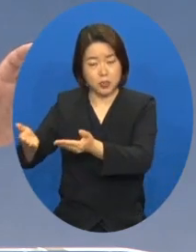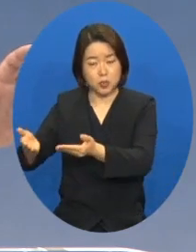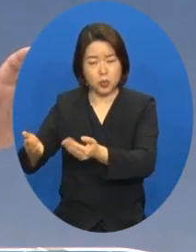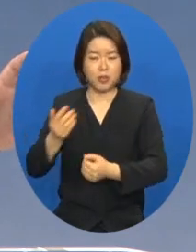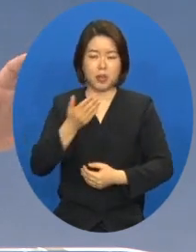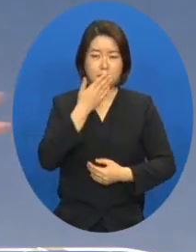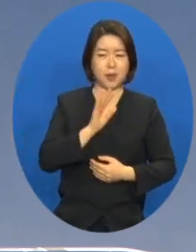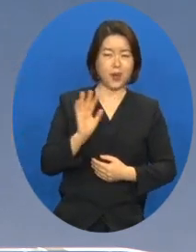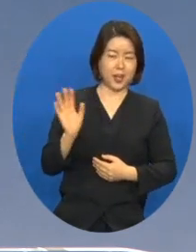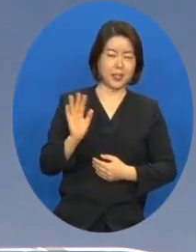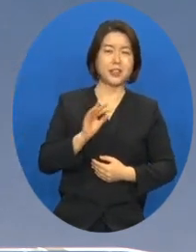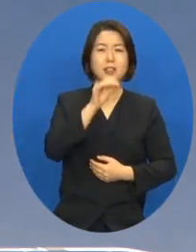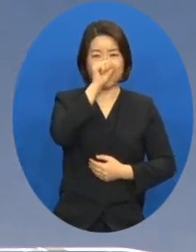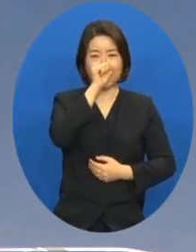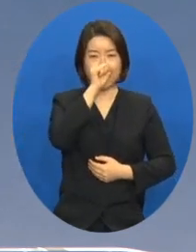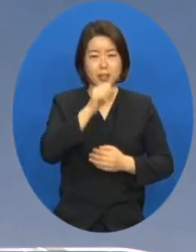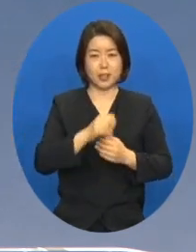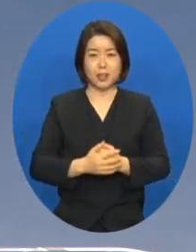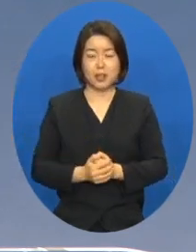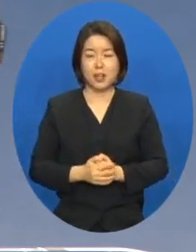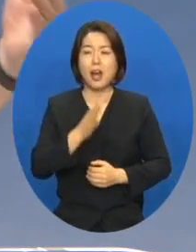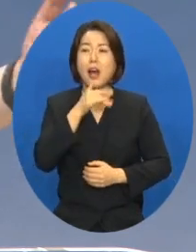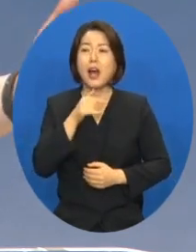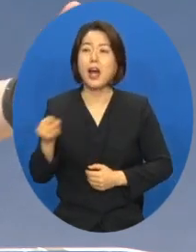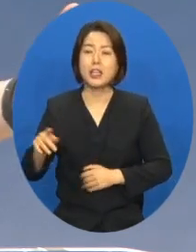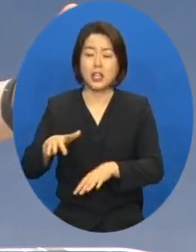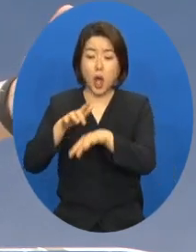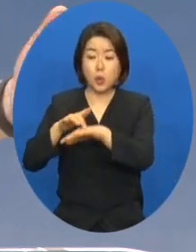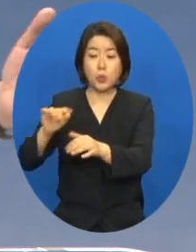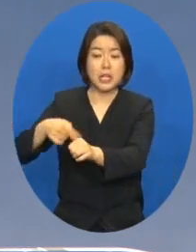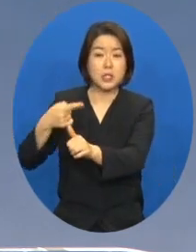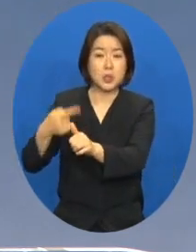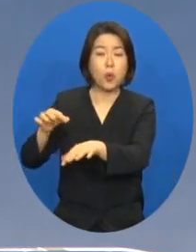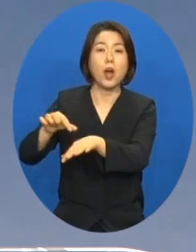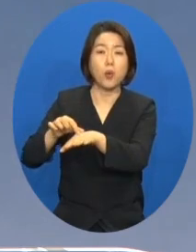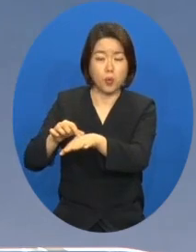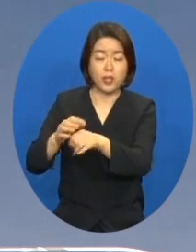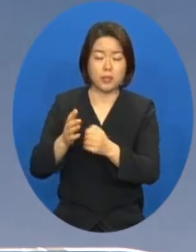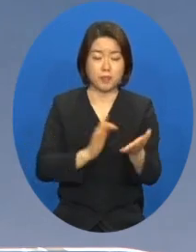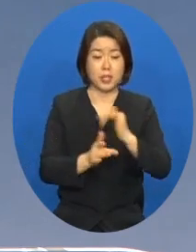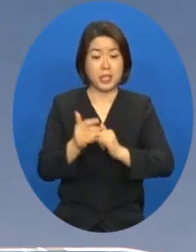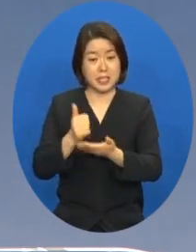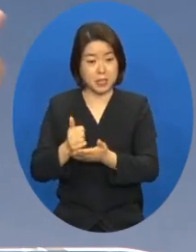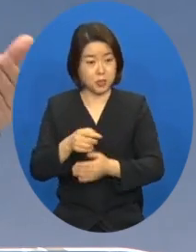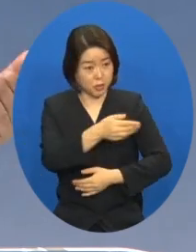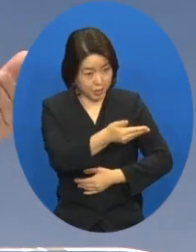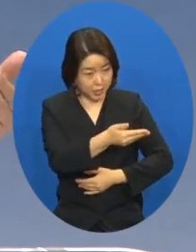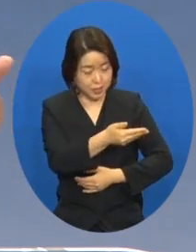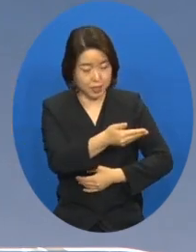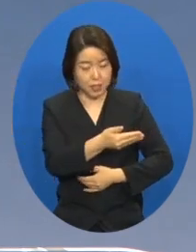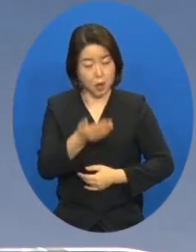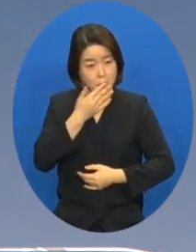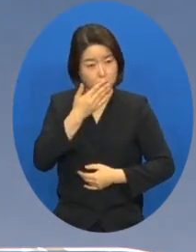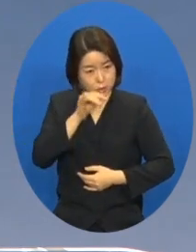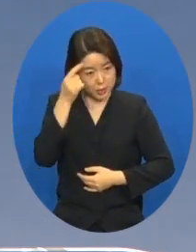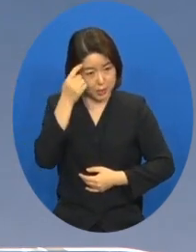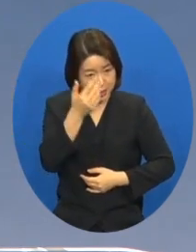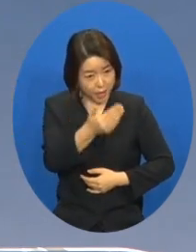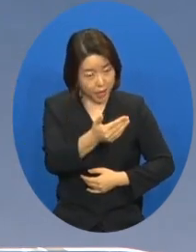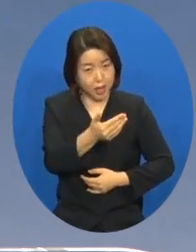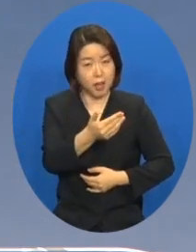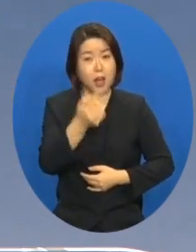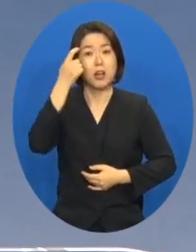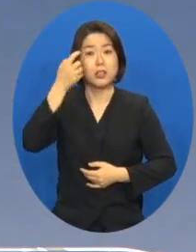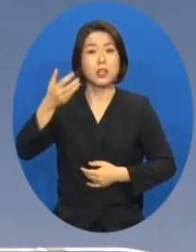말라. 그 사람은 아, 이 고기는 귀신에게 속한 고기인데 예수 믿는 사람도 먹나 이렇게